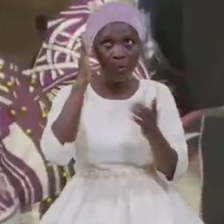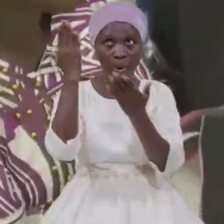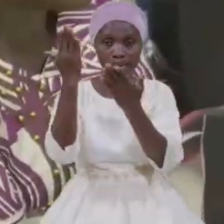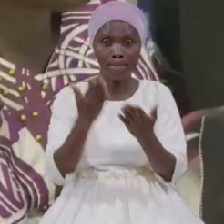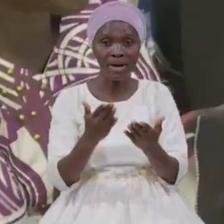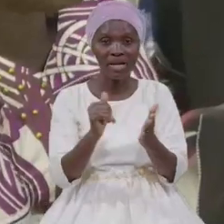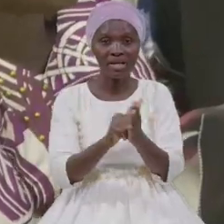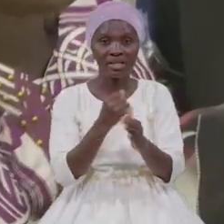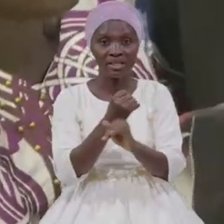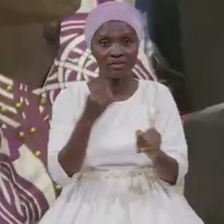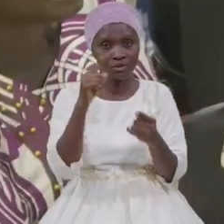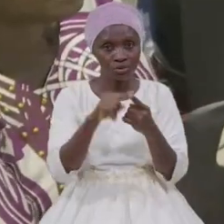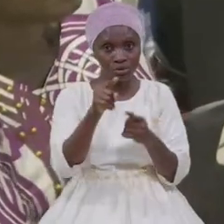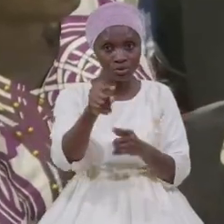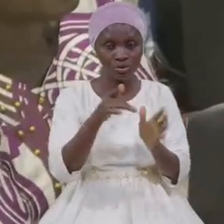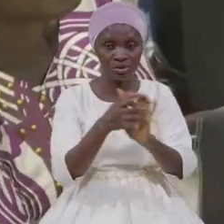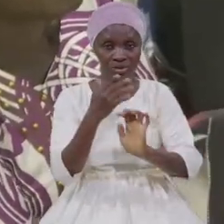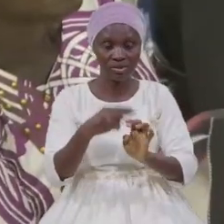Merveilleux.